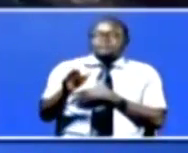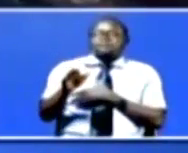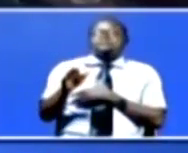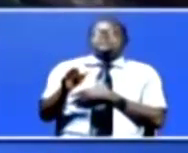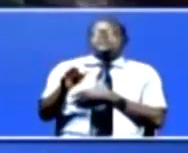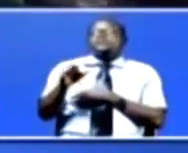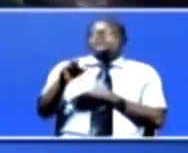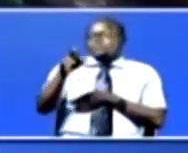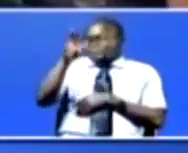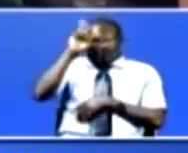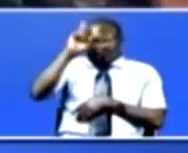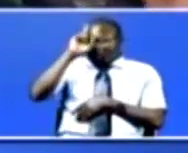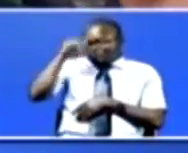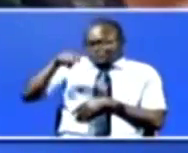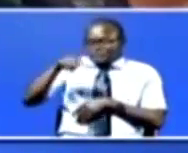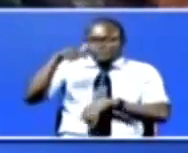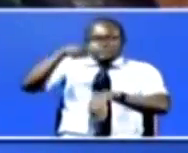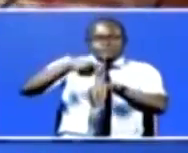hadi kwenye receiver.